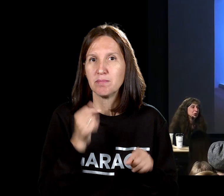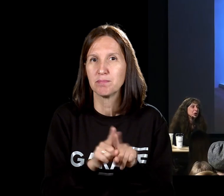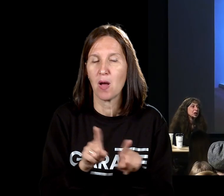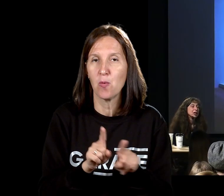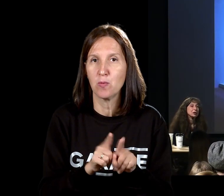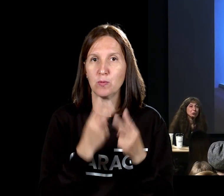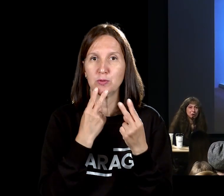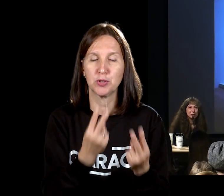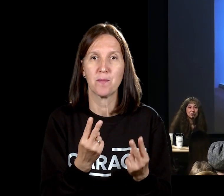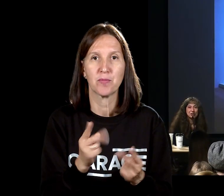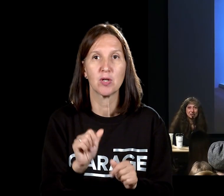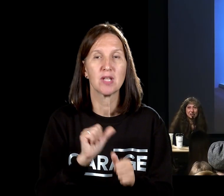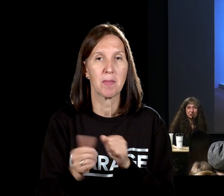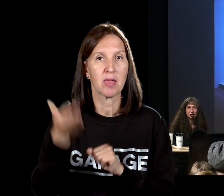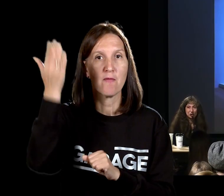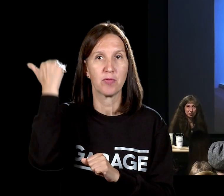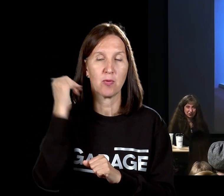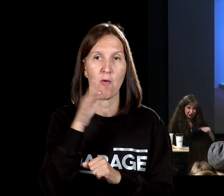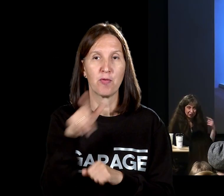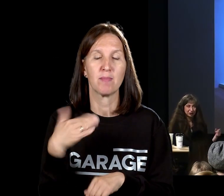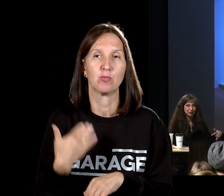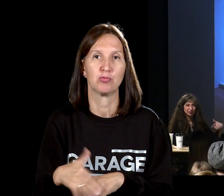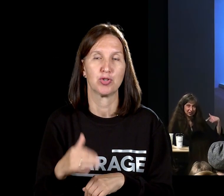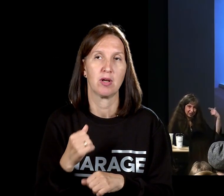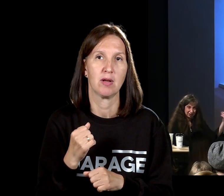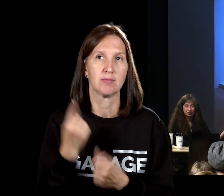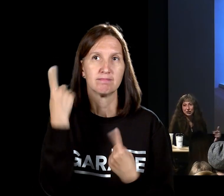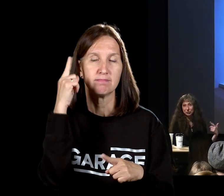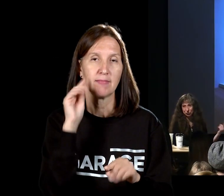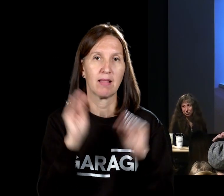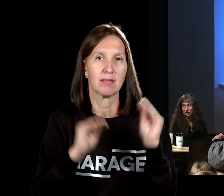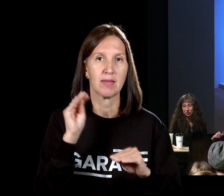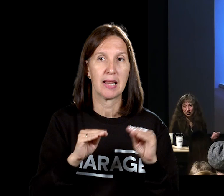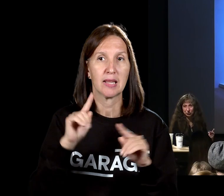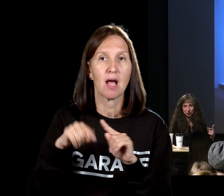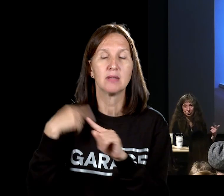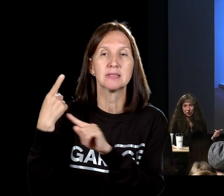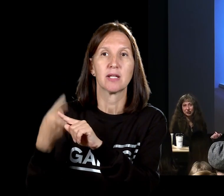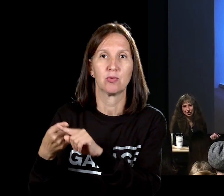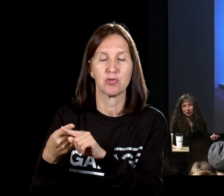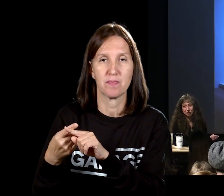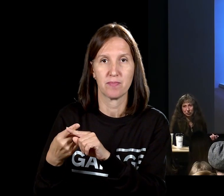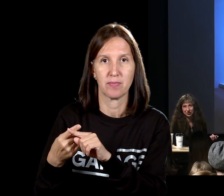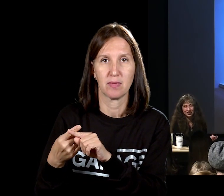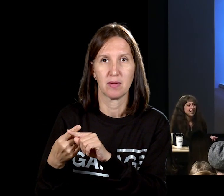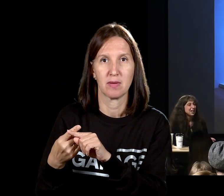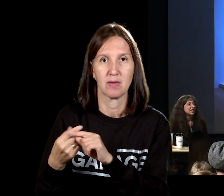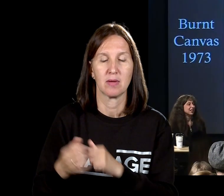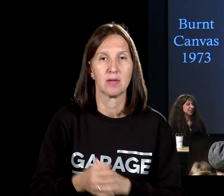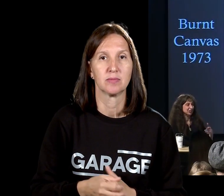на то, что в то время делает уже как бы на совсем следующем витке художества, то, что делает Сайт